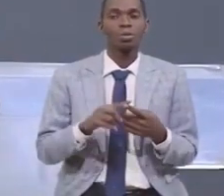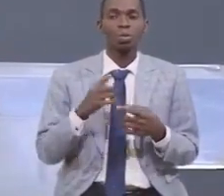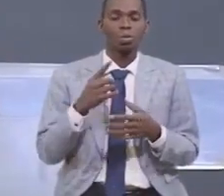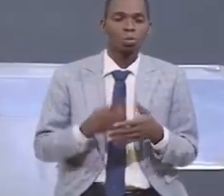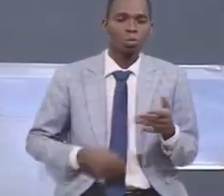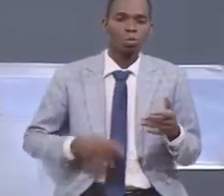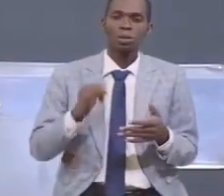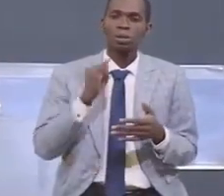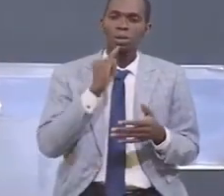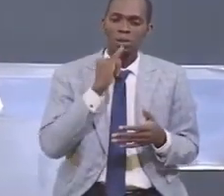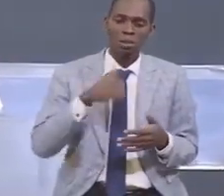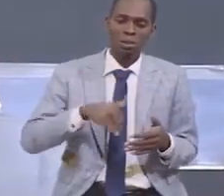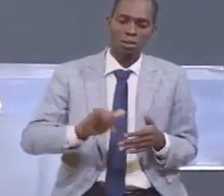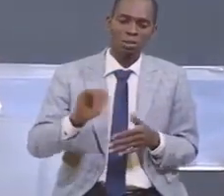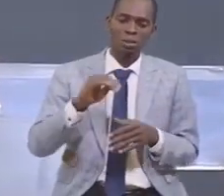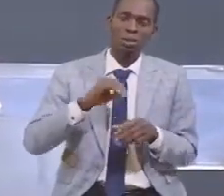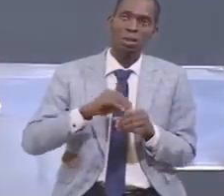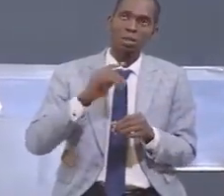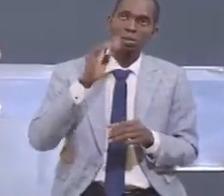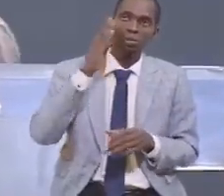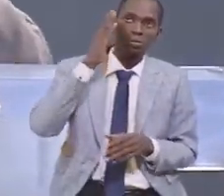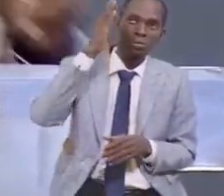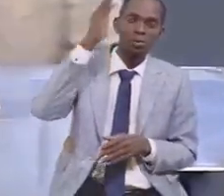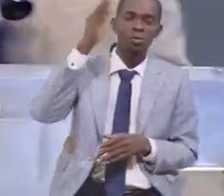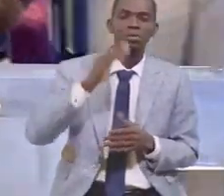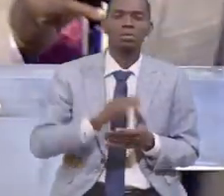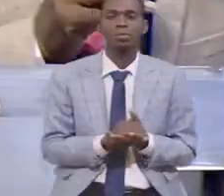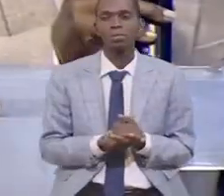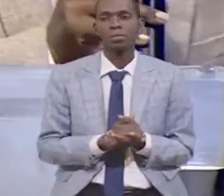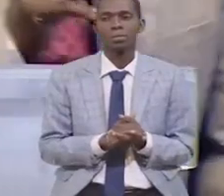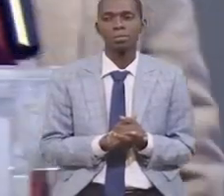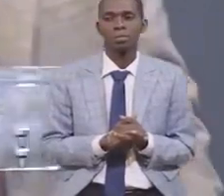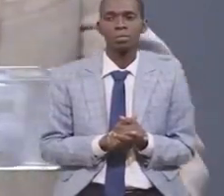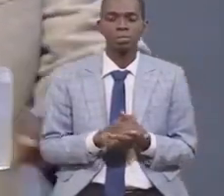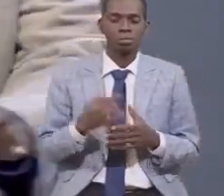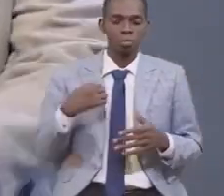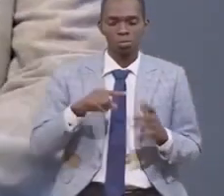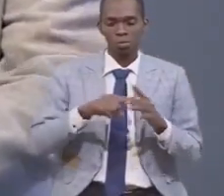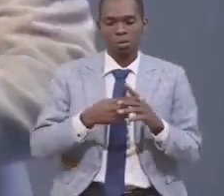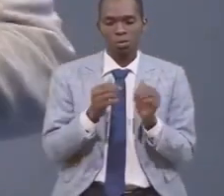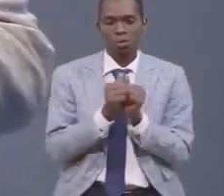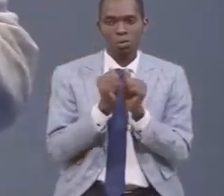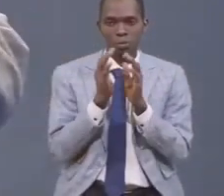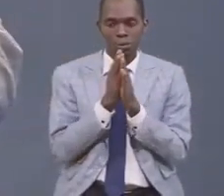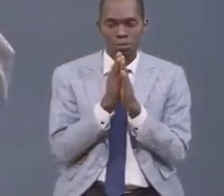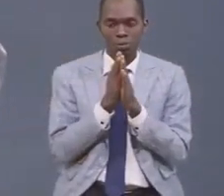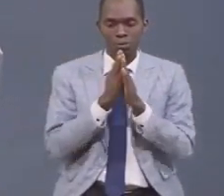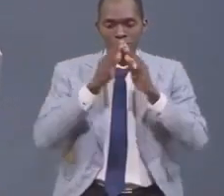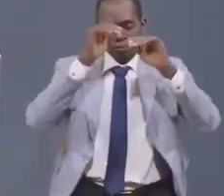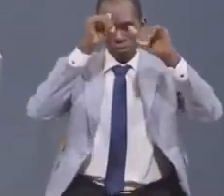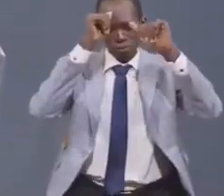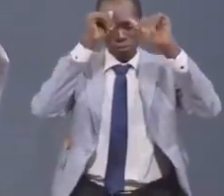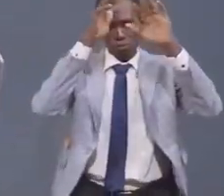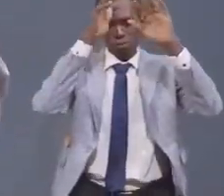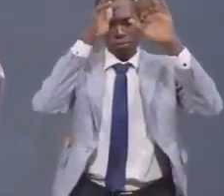ఆఫ్ us. మన ముందు ఉన్న వాటిని చూచులాగున. We start word of prayer. అటువంటి ప్రార్థనతో మనం ముందుకు వెళ్తాం. ప్రార్థన తండ్రి. We